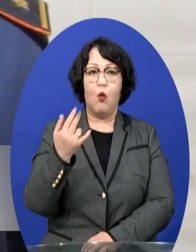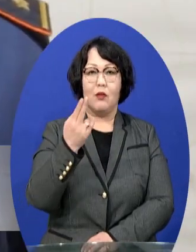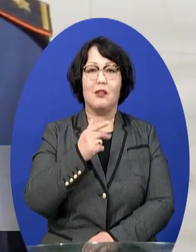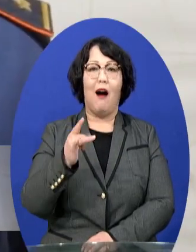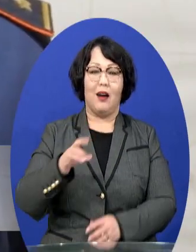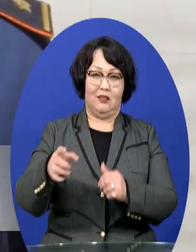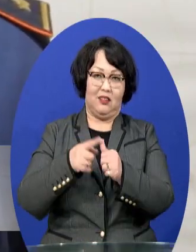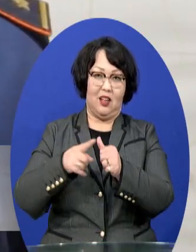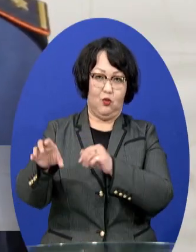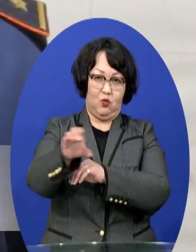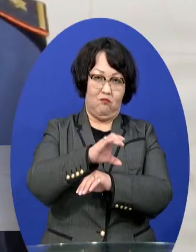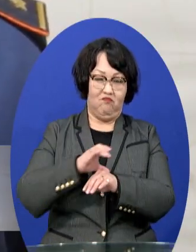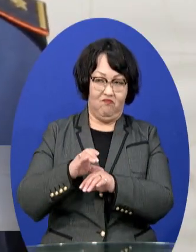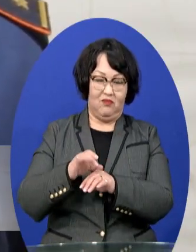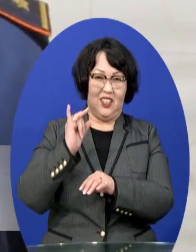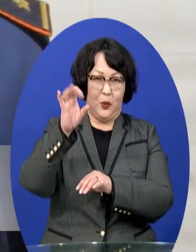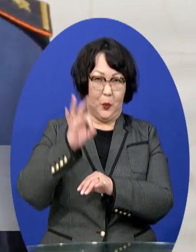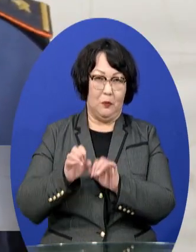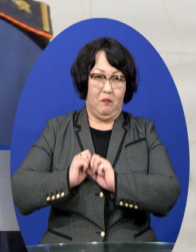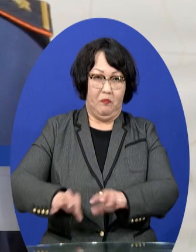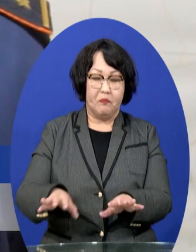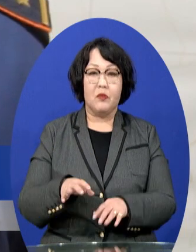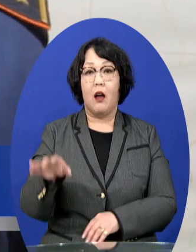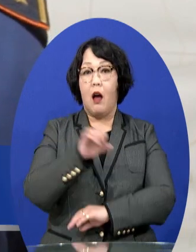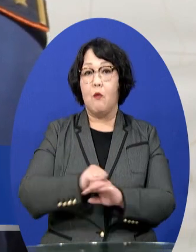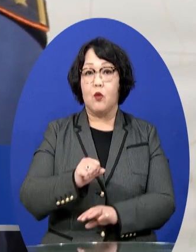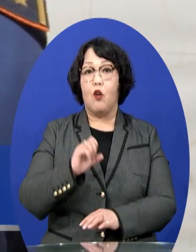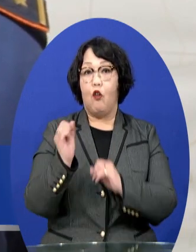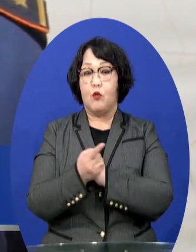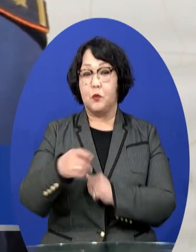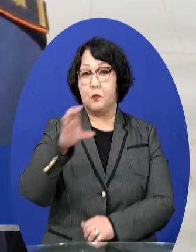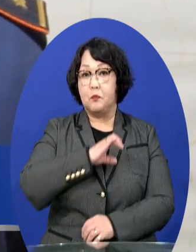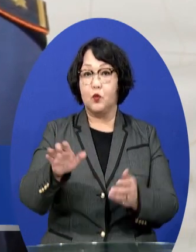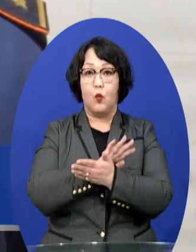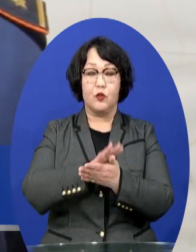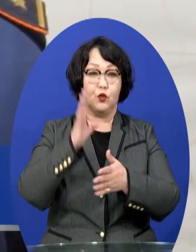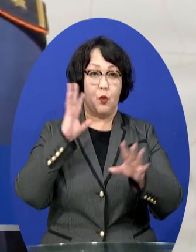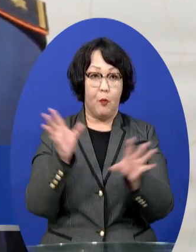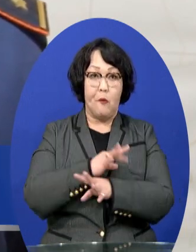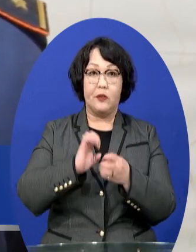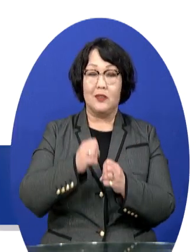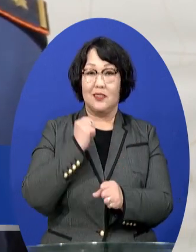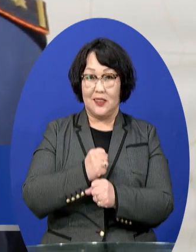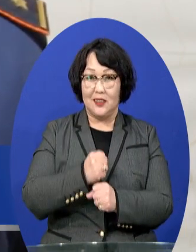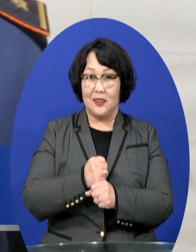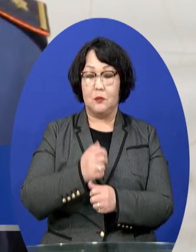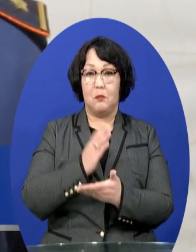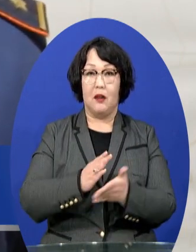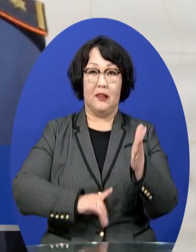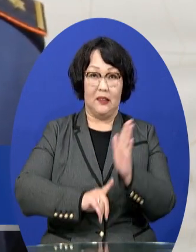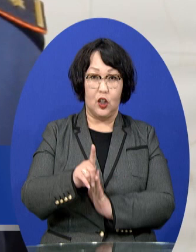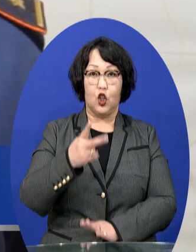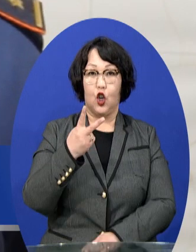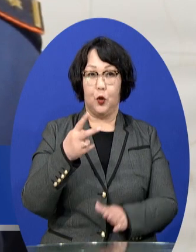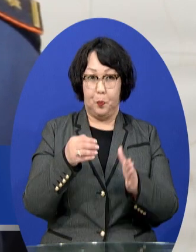үүссэн нөхцөл байдлуудтайгаа холбоотойгоор бол аймгийн онцгой комиссаас бол шуурхай арга хэмжээнүүдийг бол тухай бүртнө авч хэрэгжүүлэн ажиллаж байна. Эхний ээлж нь